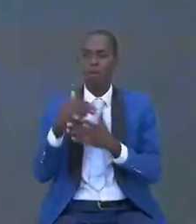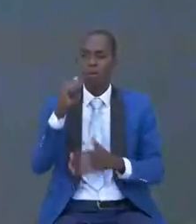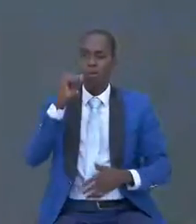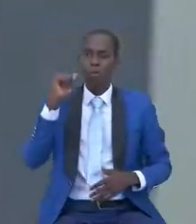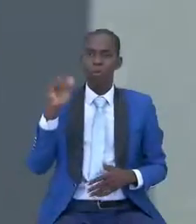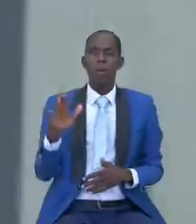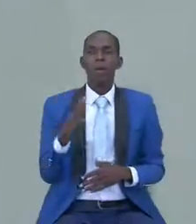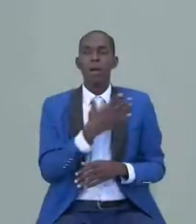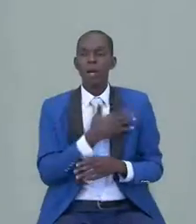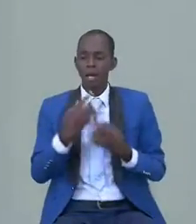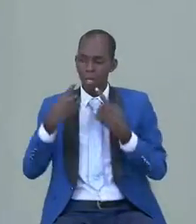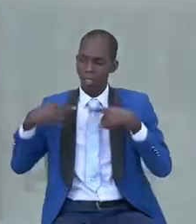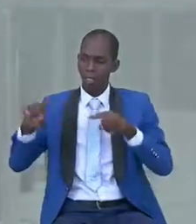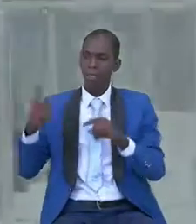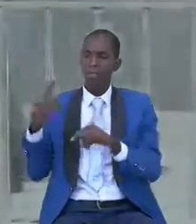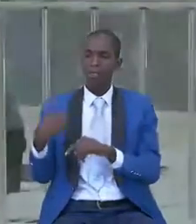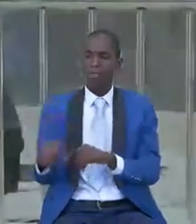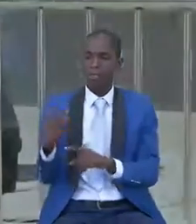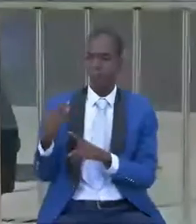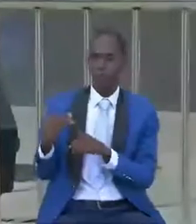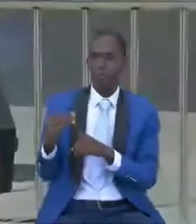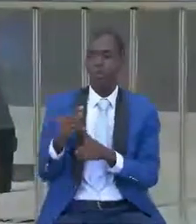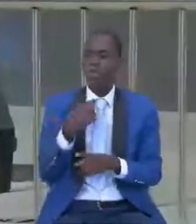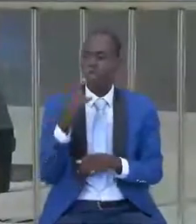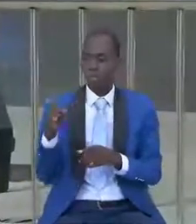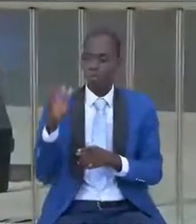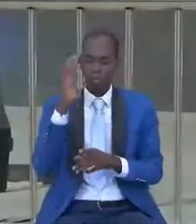le message, tu vas concevoir